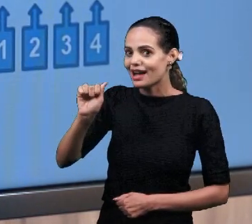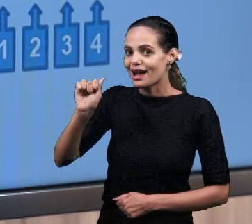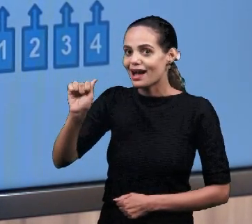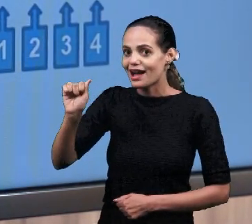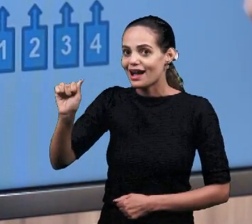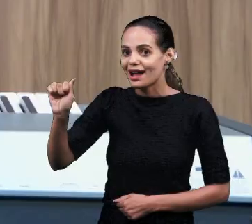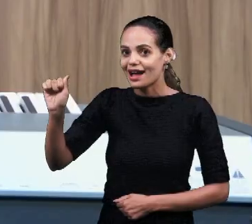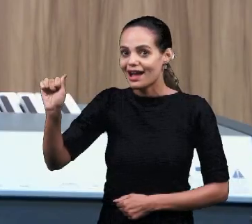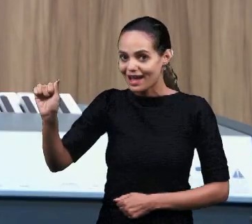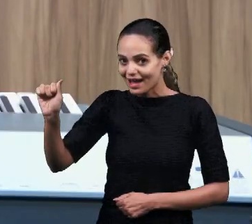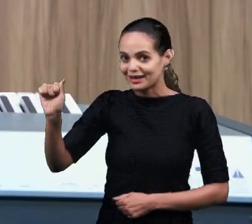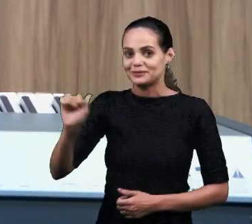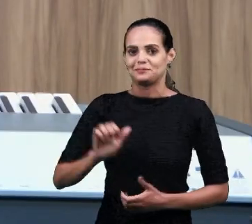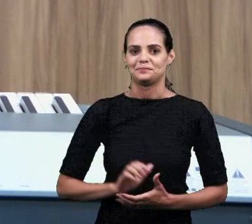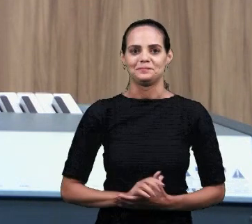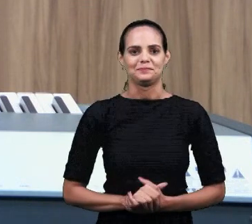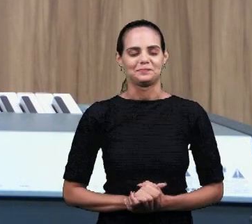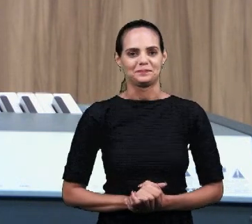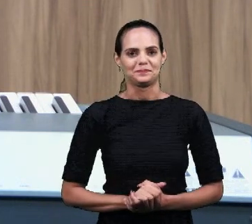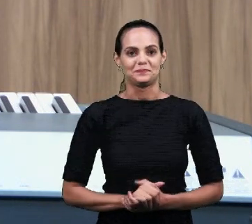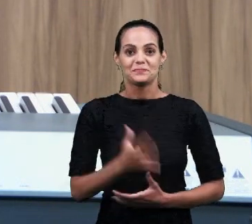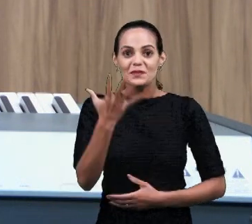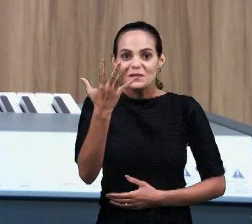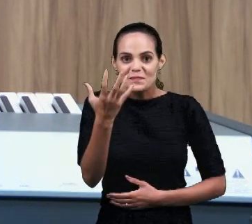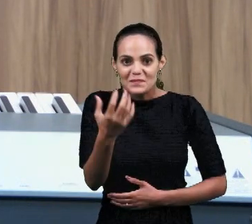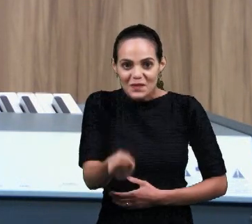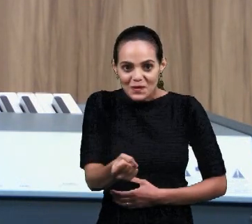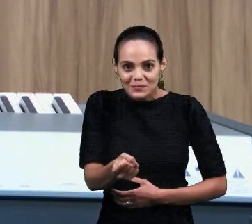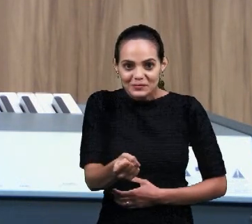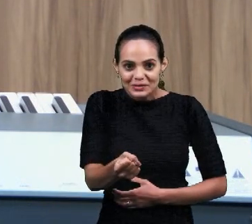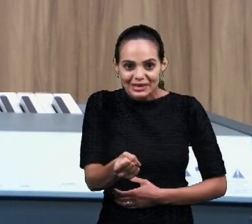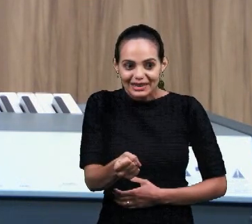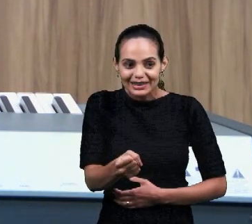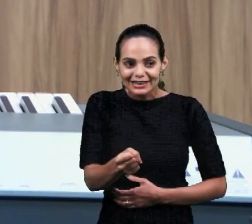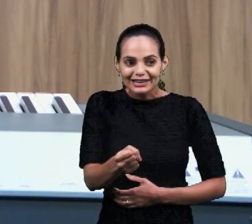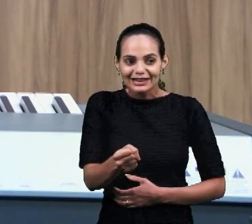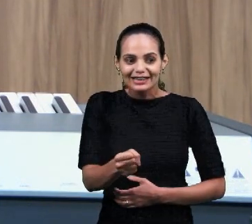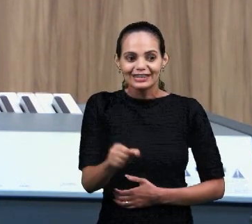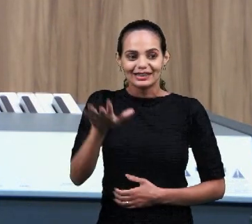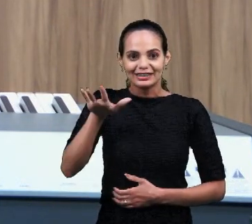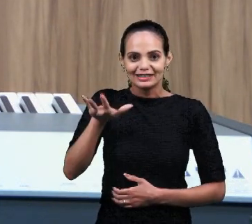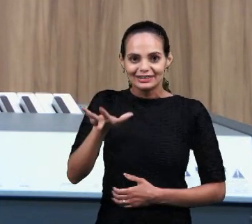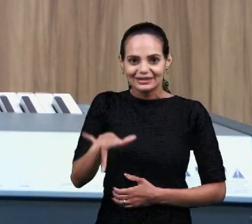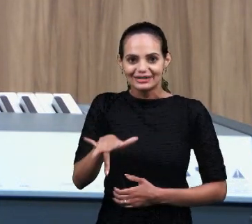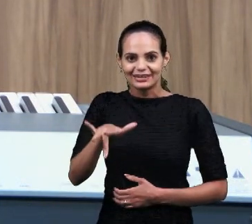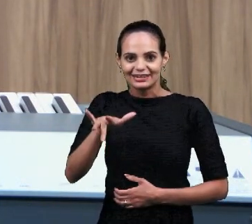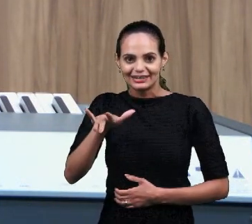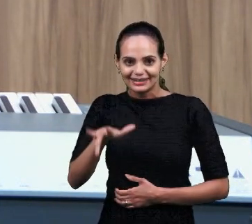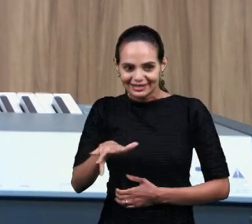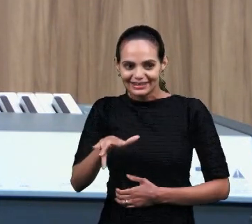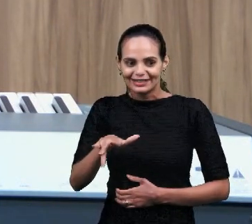Lá. Nous allons jouer les accords maintenant, 4 tons pour chaque accord.